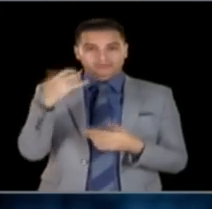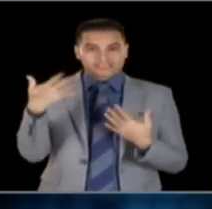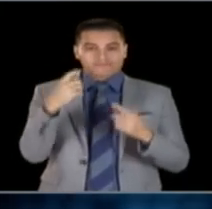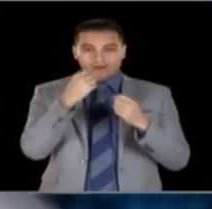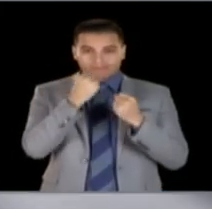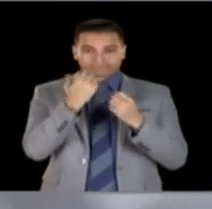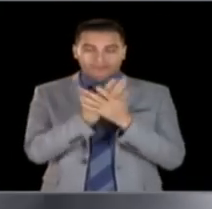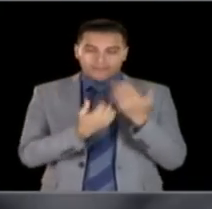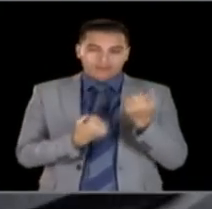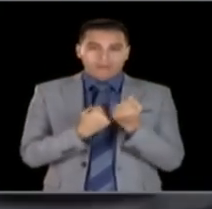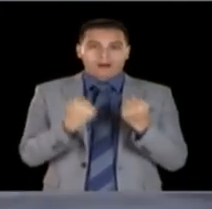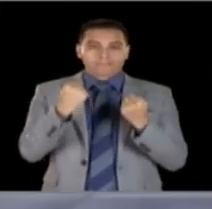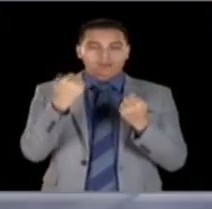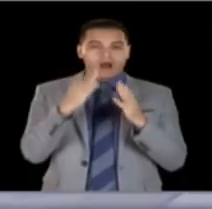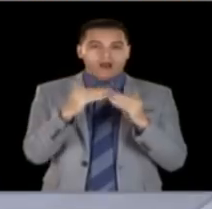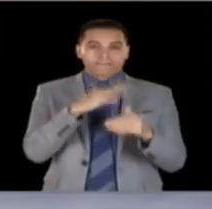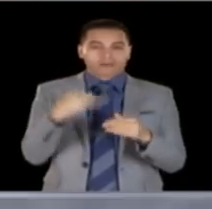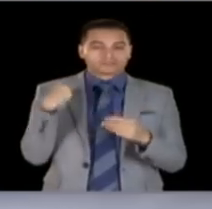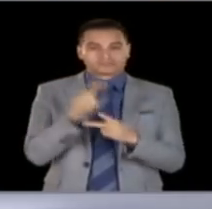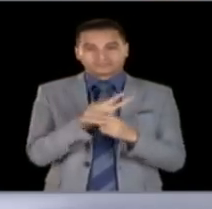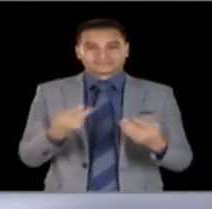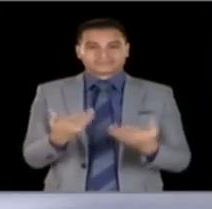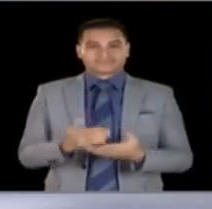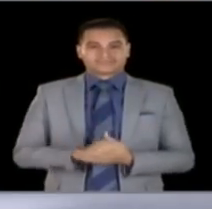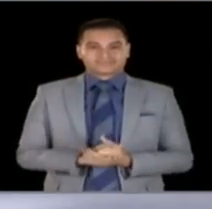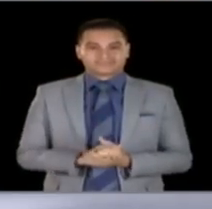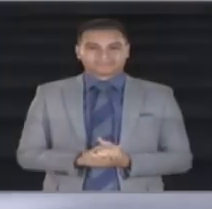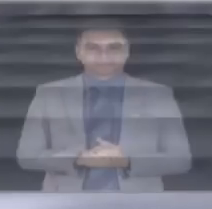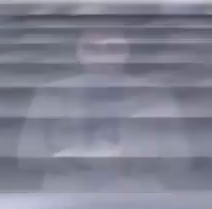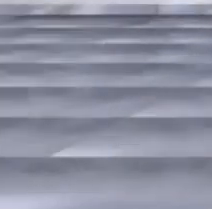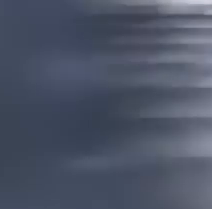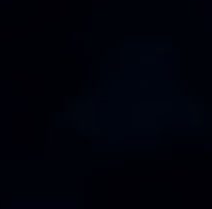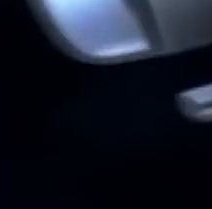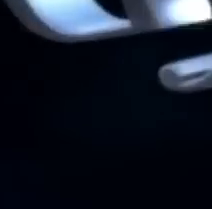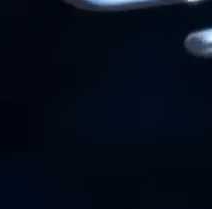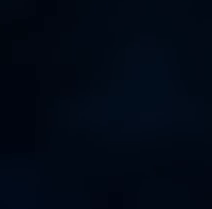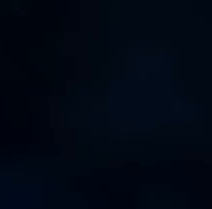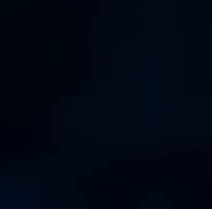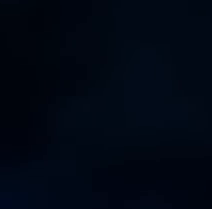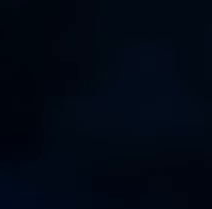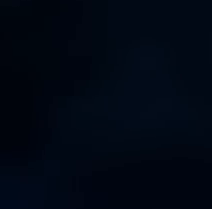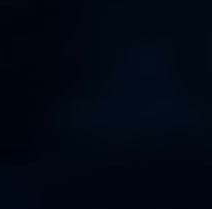112,500 جنيه في خزنة البنك الأهلي لرعاية أبطال مصر الرياضيين.